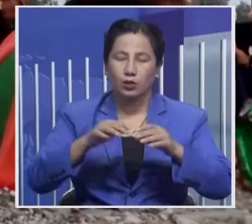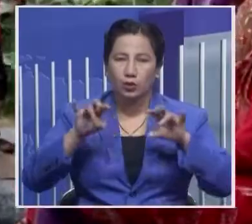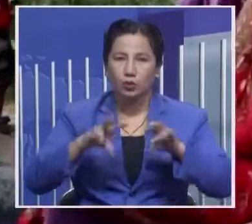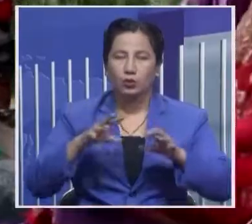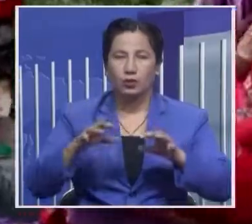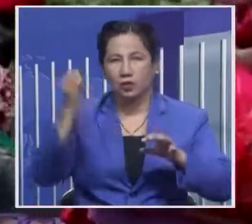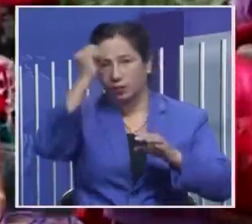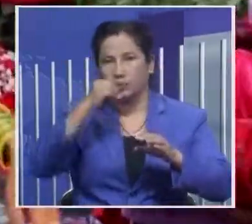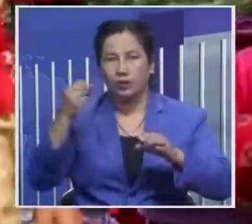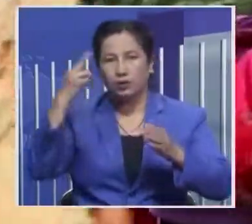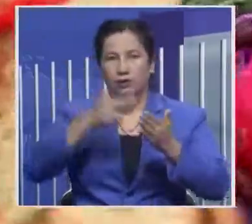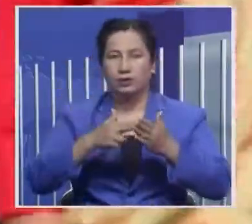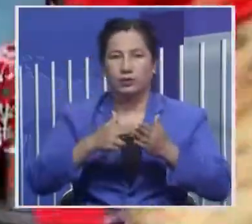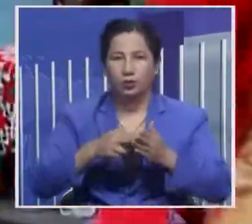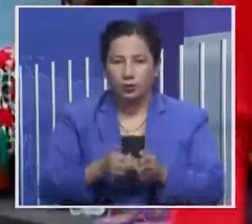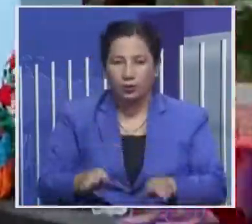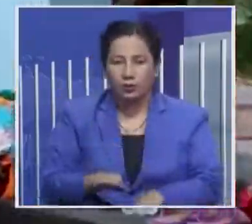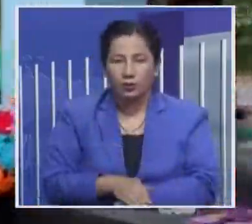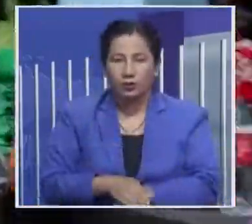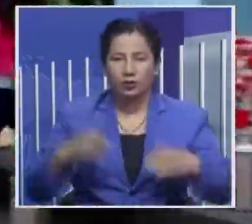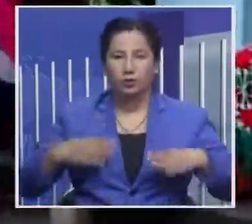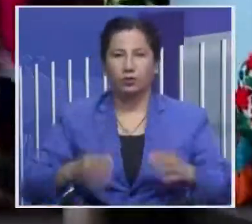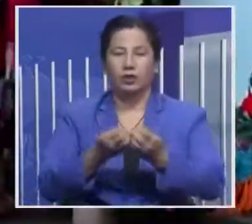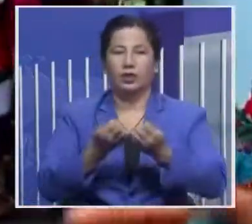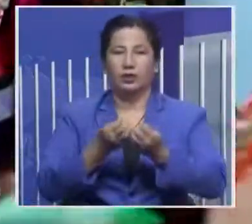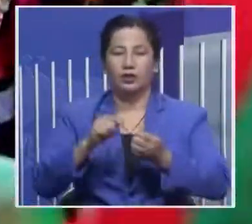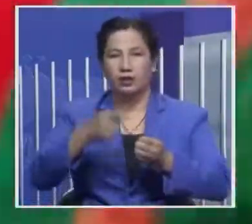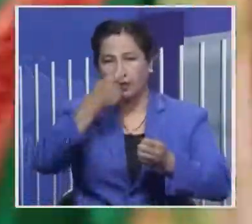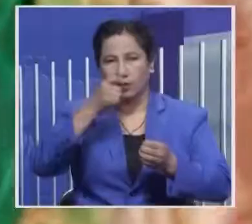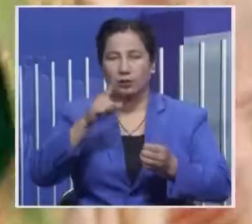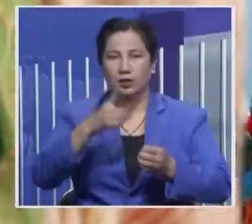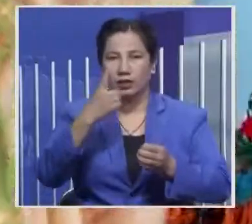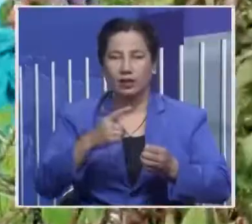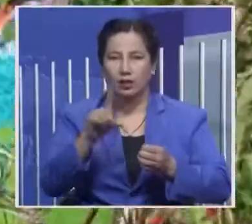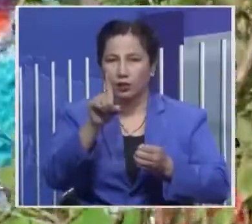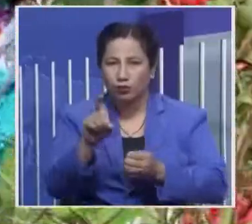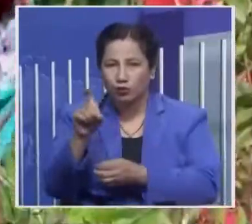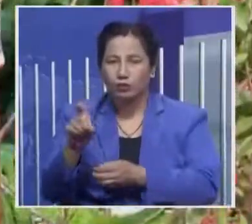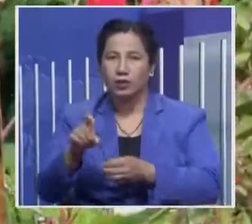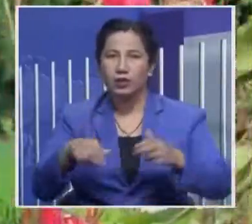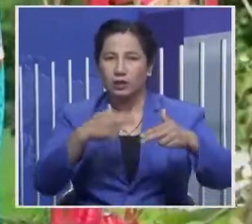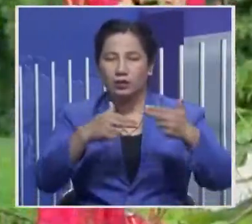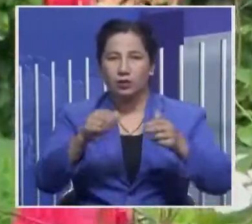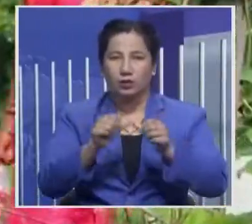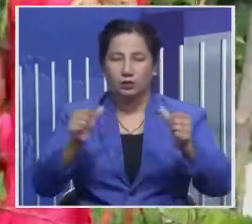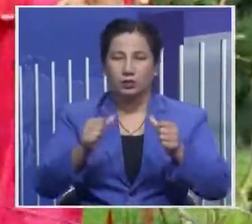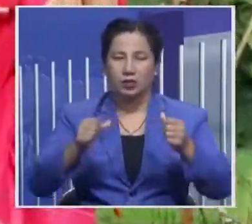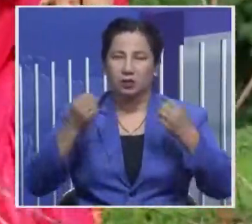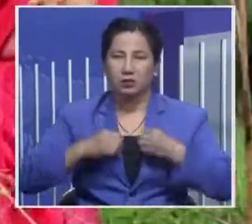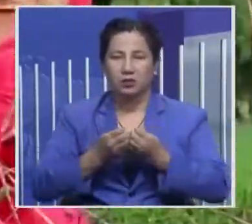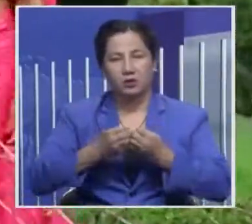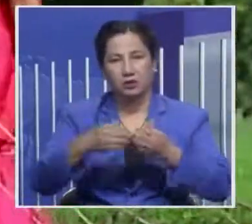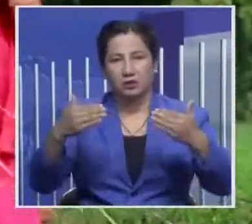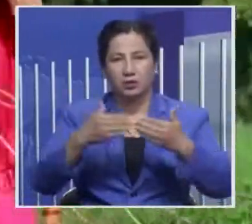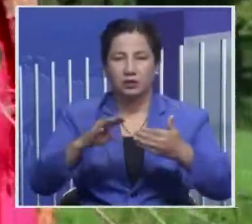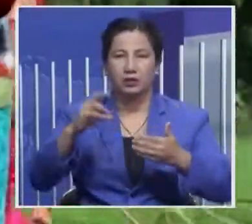छ। उनीहरू धोती र कुर्ता लगाउँथे, तर अहिले गाउँमा एकाध बुढापाका बाहेक परम्परागत पहिरनमा कोही भेटिँदैन।